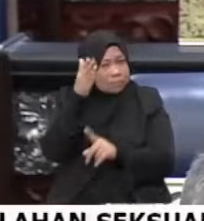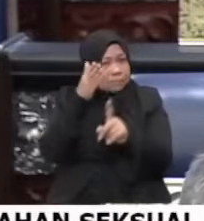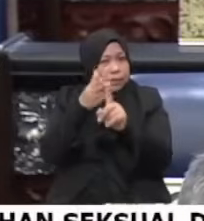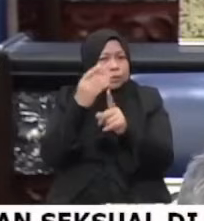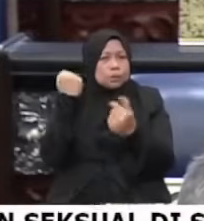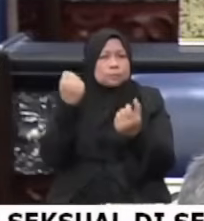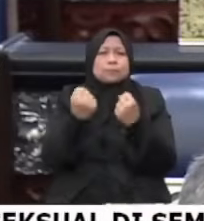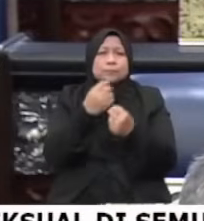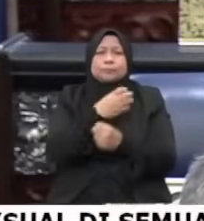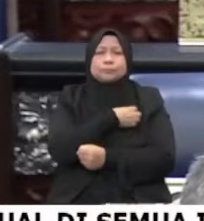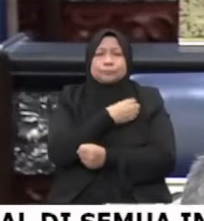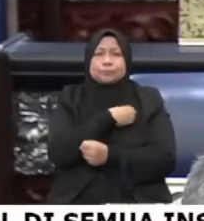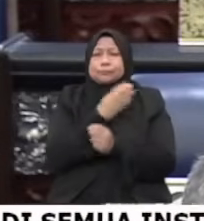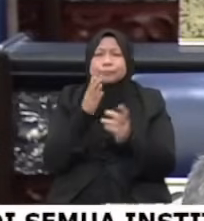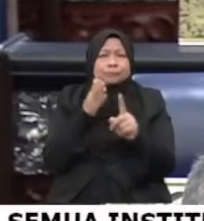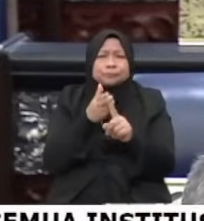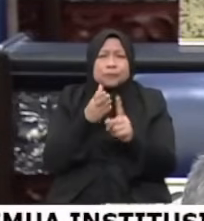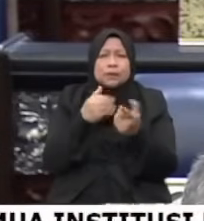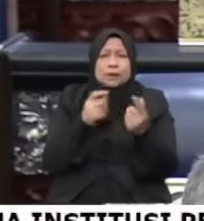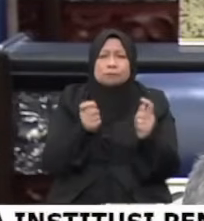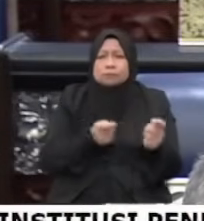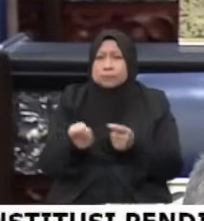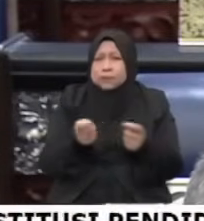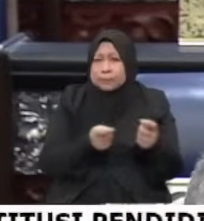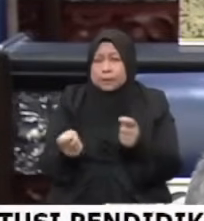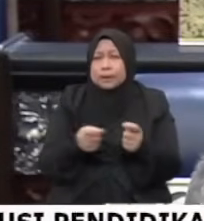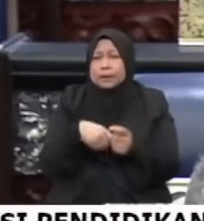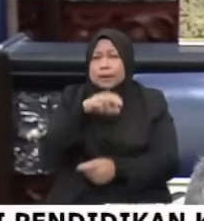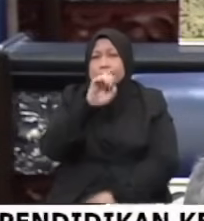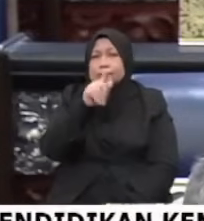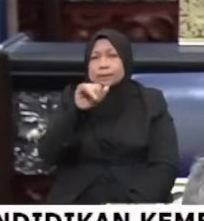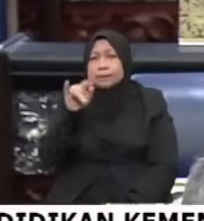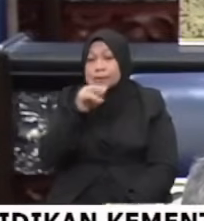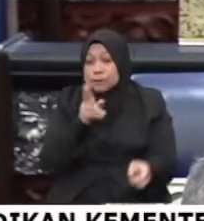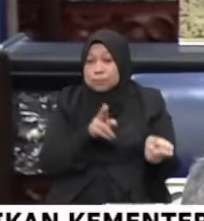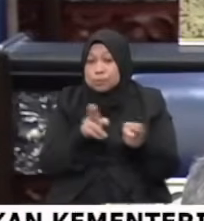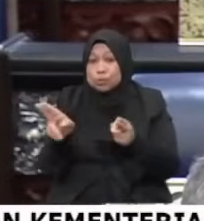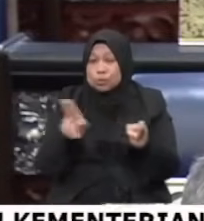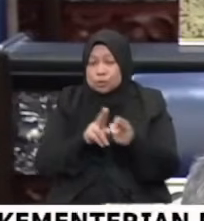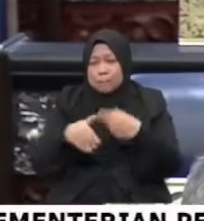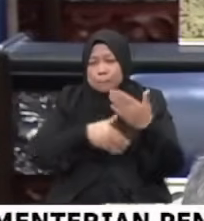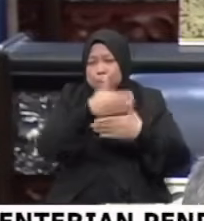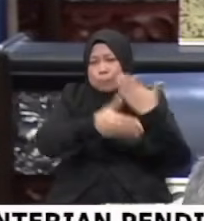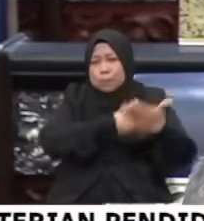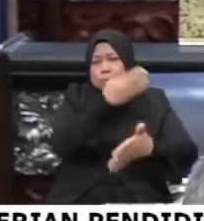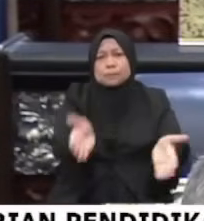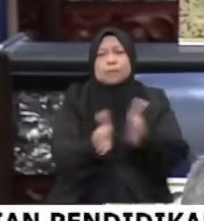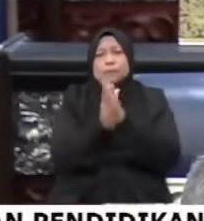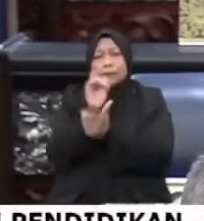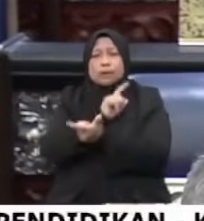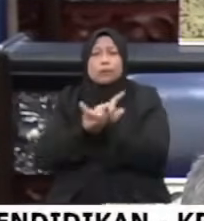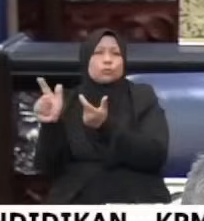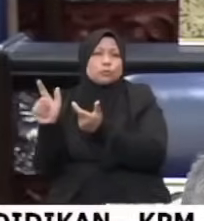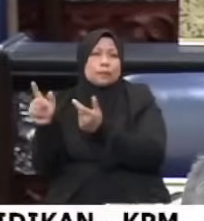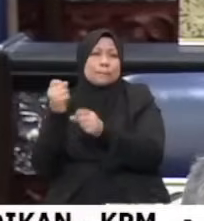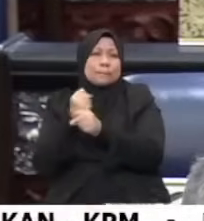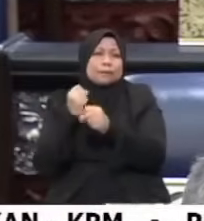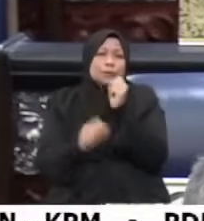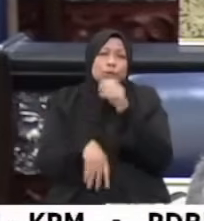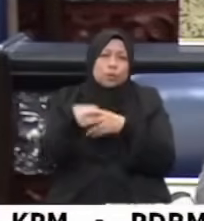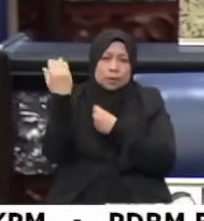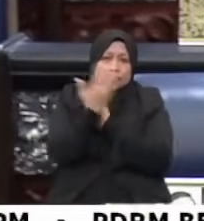dalam memperkesarkan aspek tata kelola dan pentadbiran en yang menguruskan proses permohonan dan kelulusan pekerja